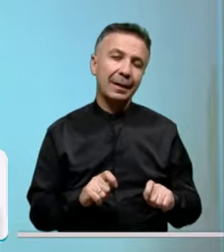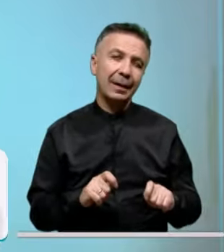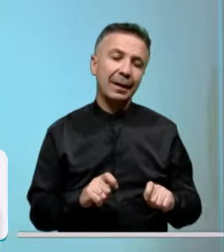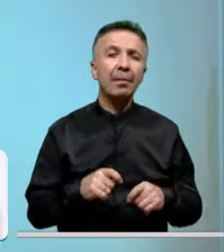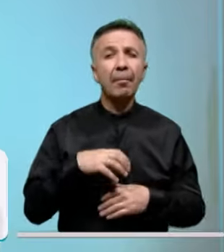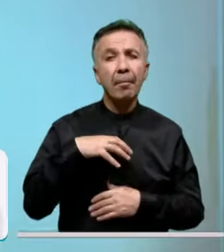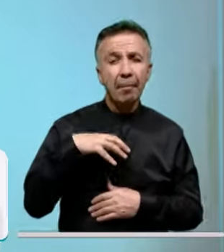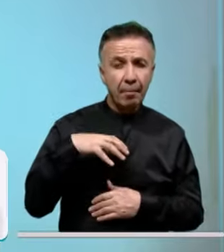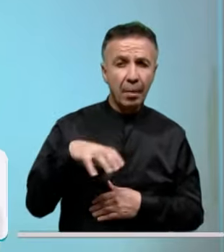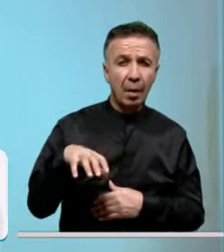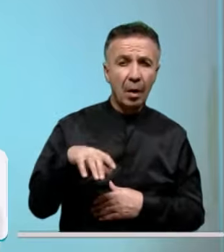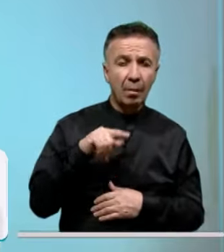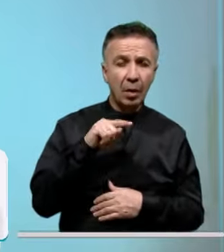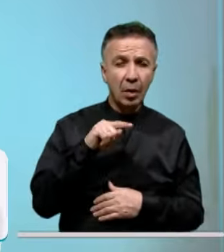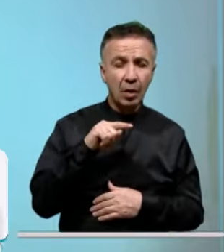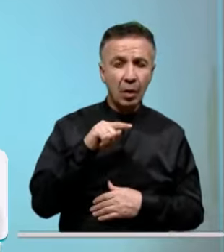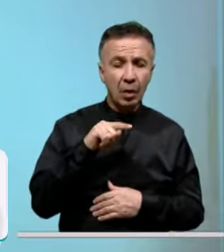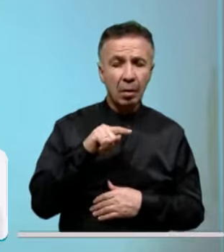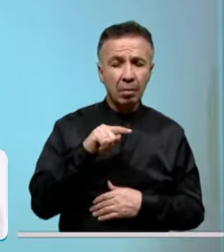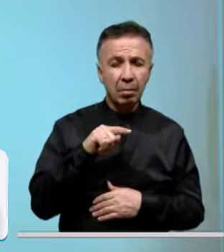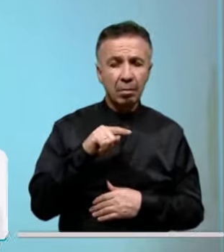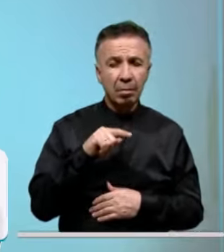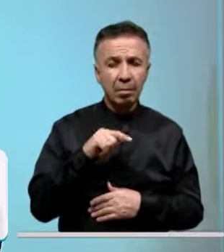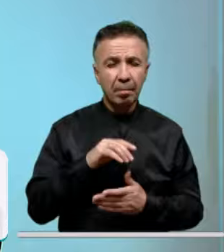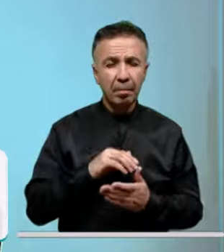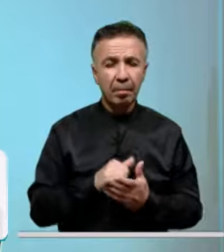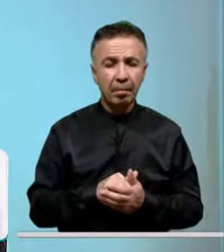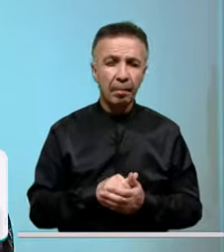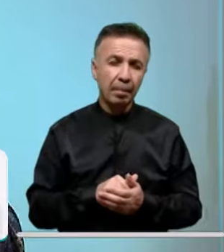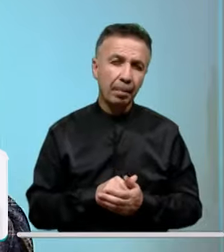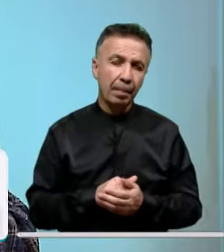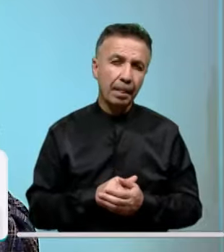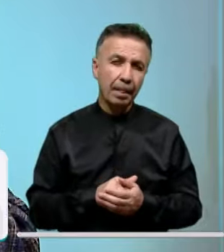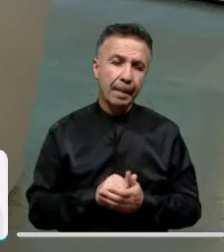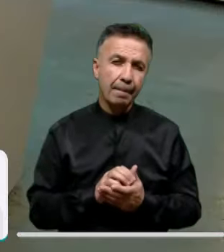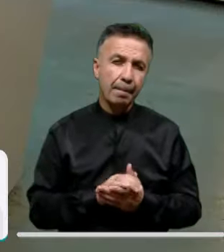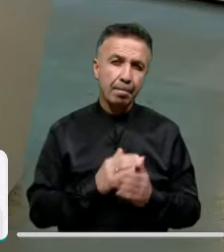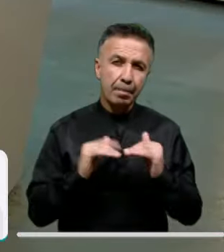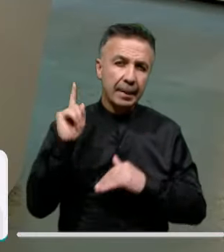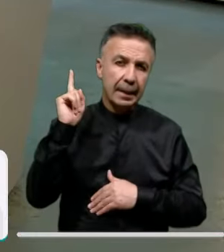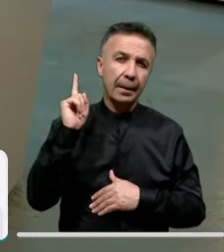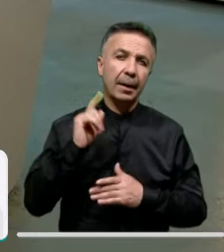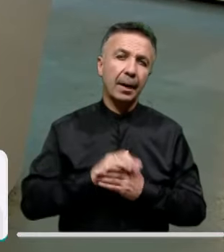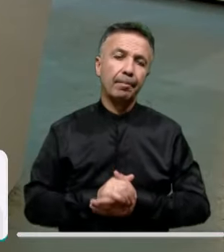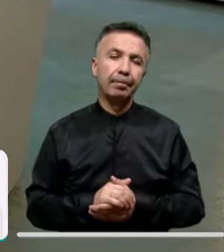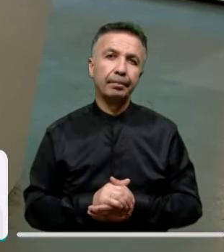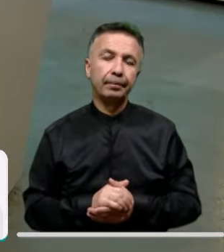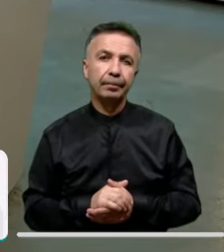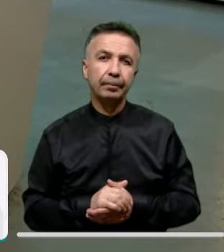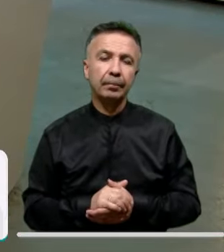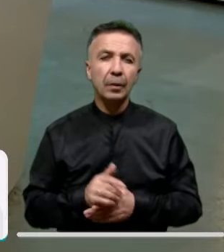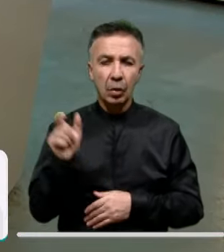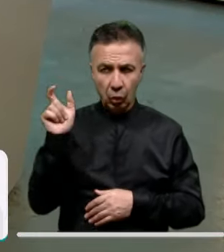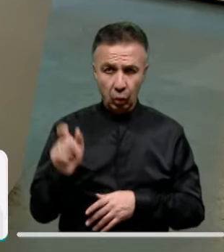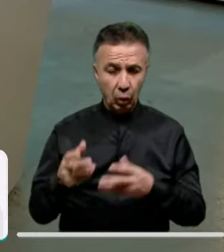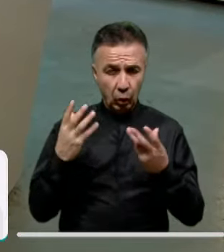bölümü, bu aşaması tamamen çıkmaza yoktur. Girer. Bakın Cenab-ı Hakk'a kul